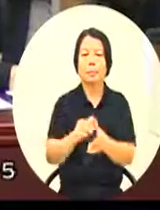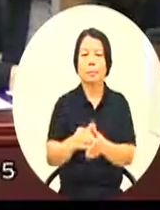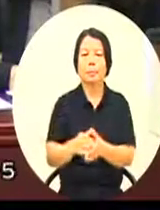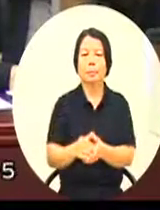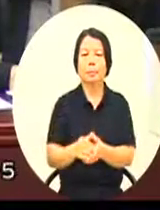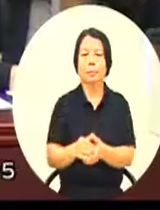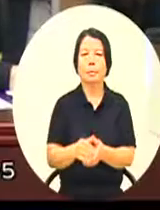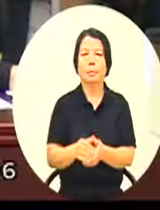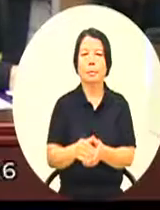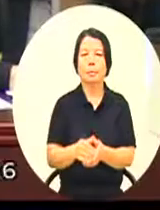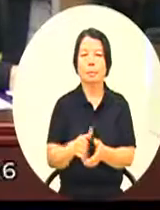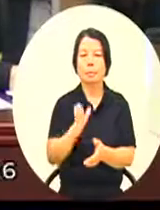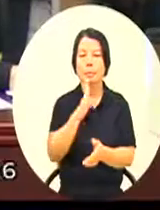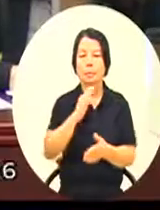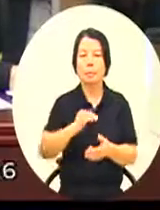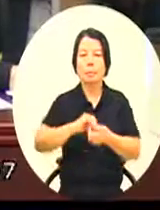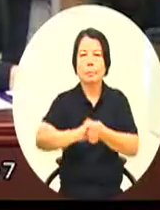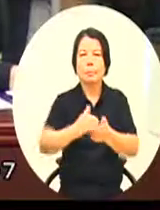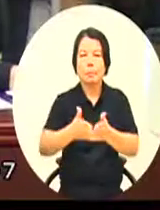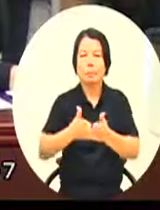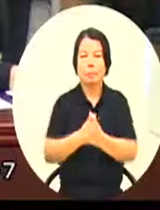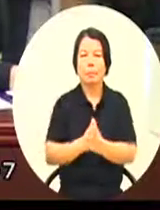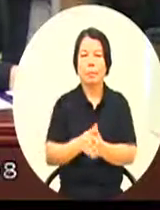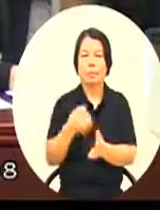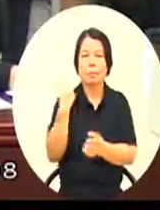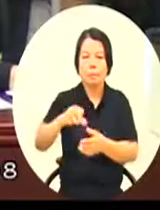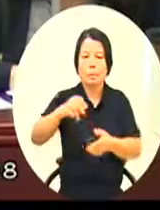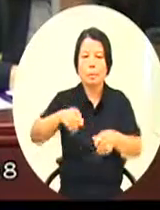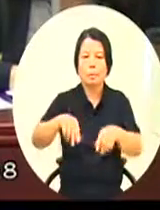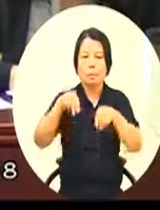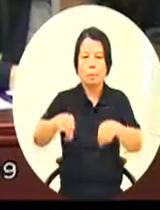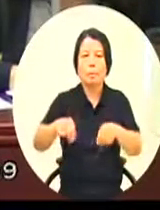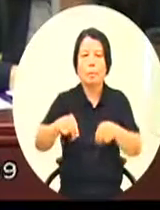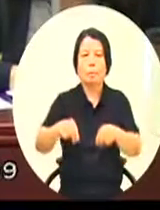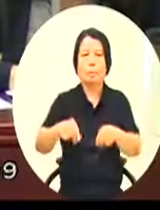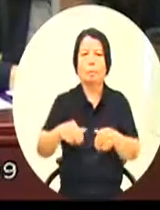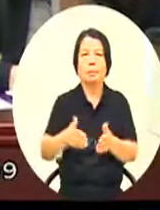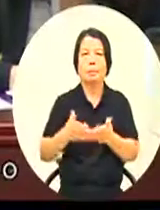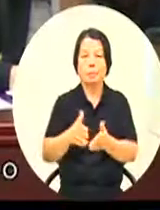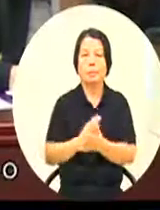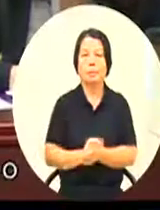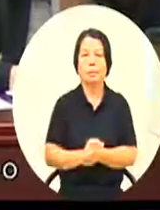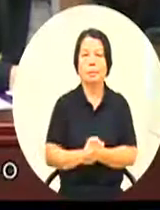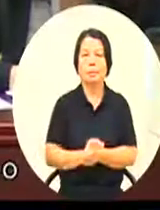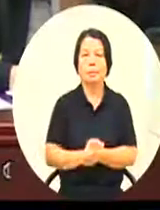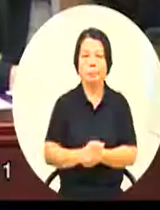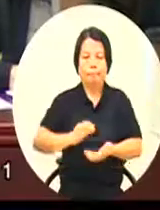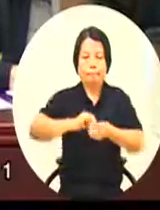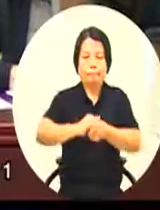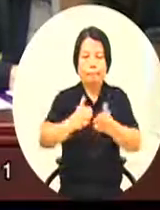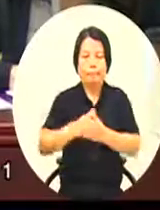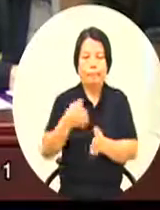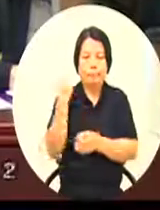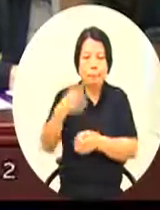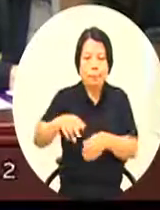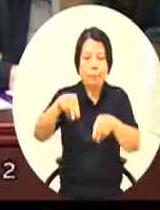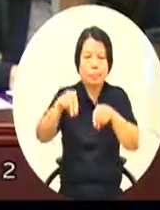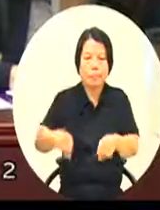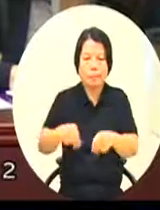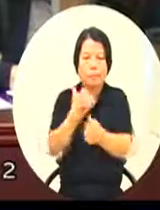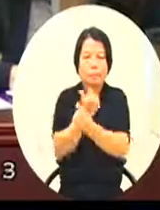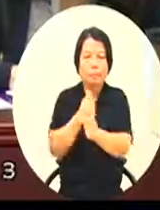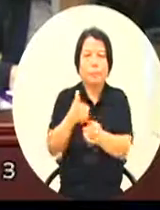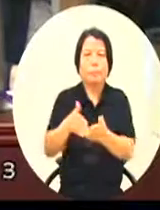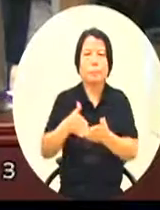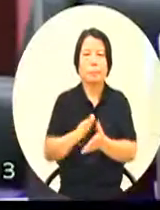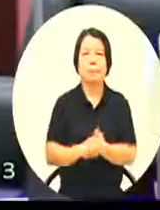看，势必应该是要新订新的合约。 哈？ 势必是需要有新的合约的考虑。